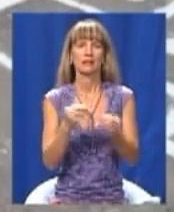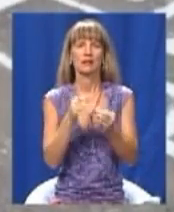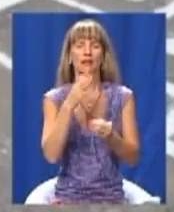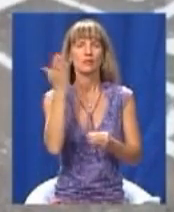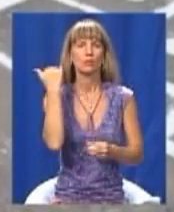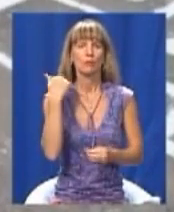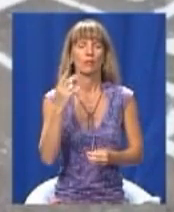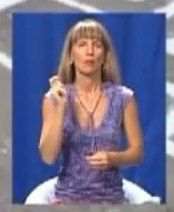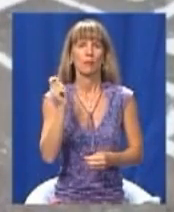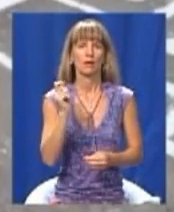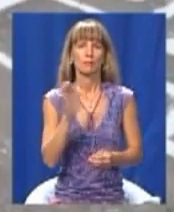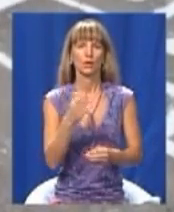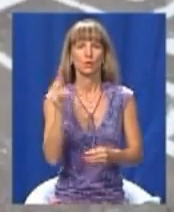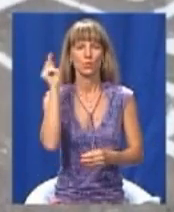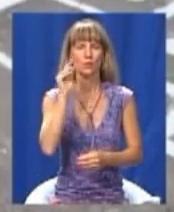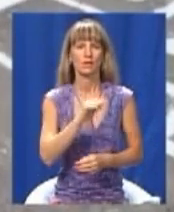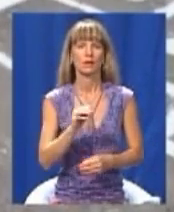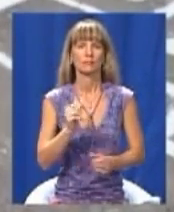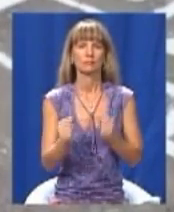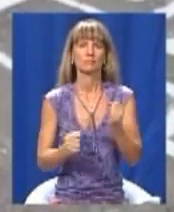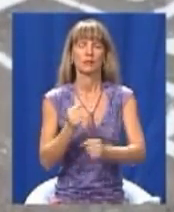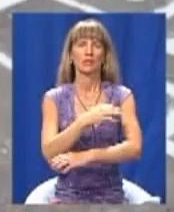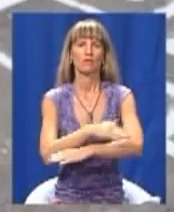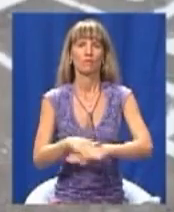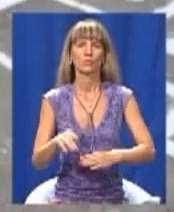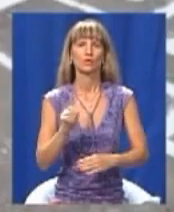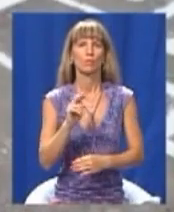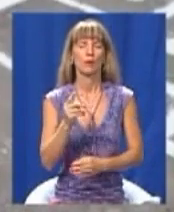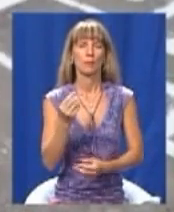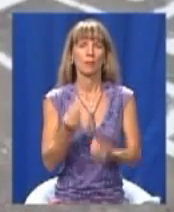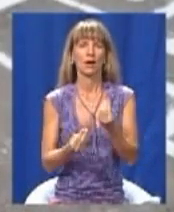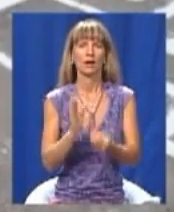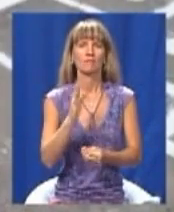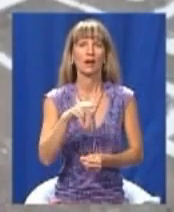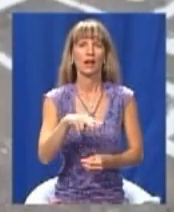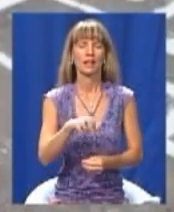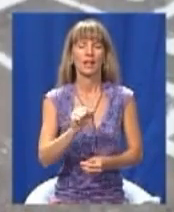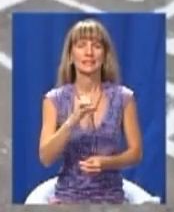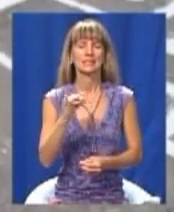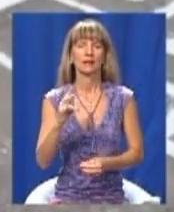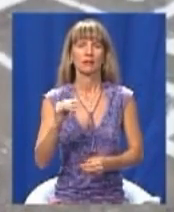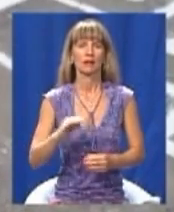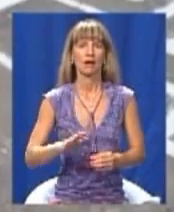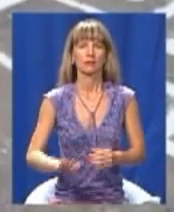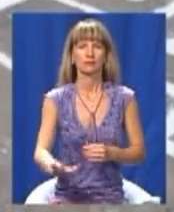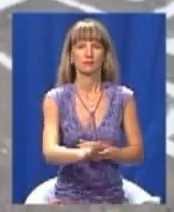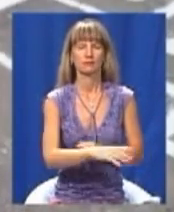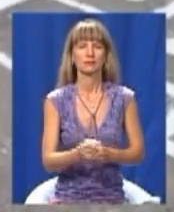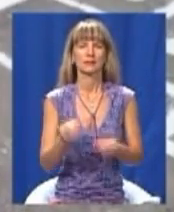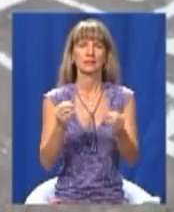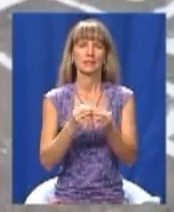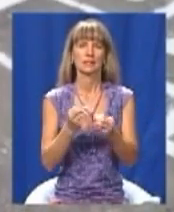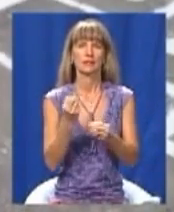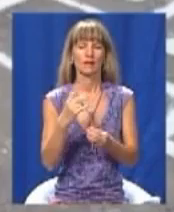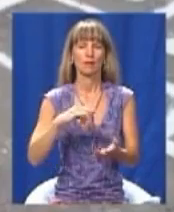перервах між уроками дітвора вибігала на вулицю, аби пограти в класики. На асфальті з'являлося 10 чи 11